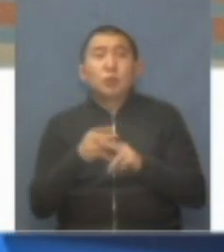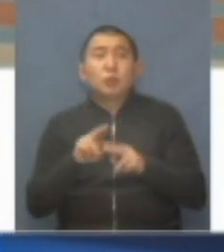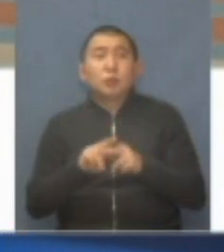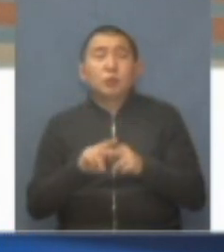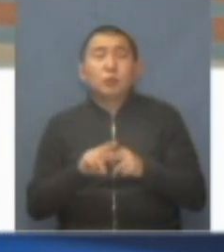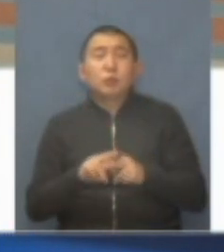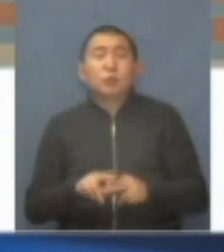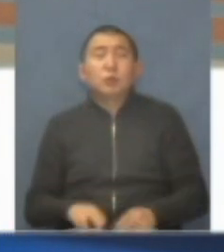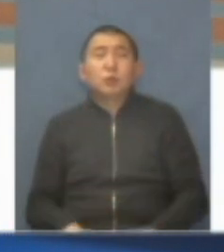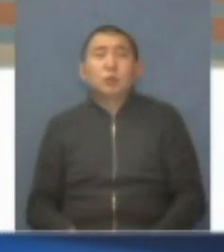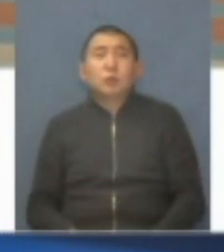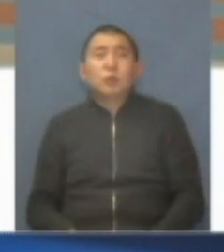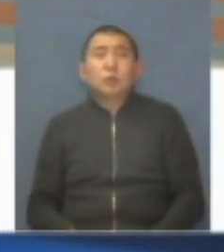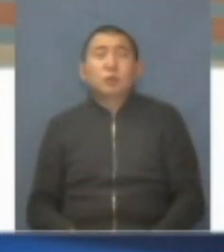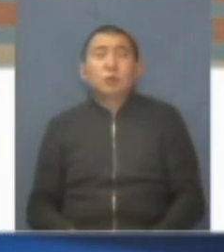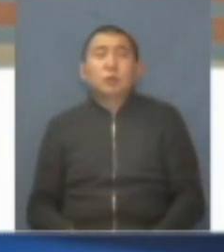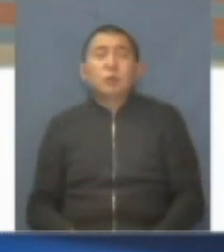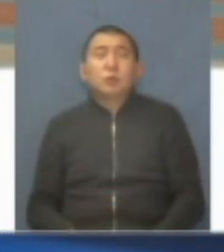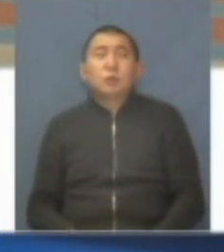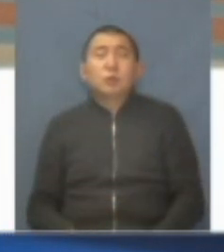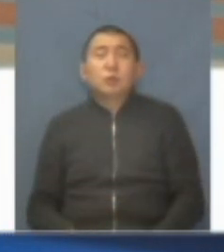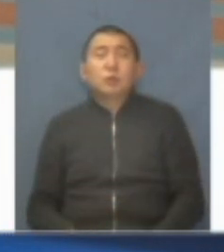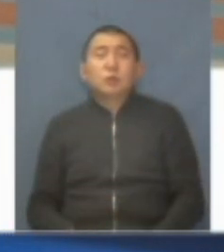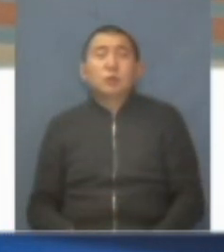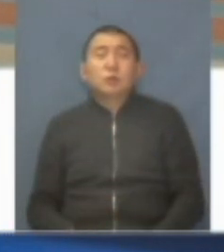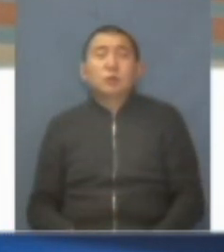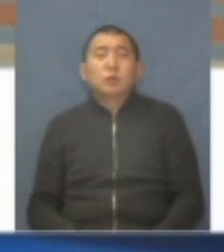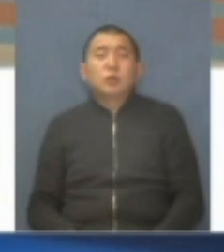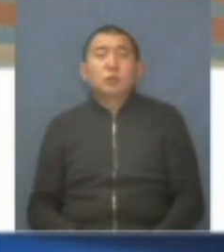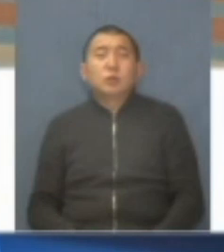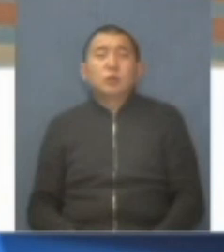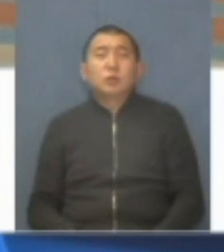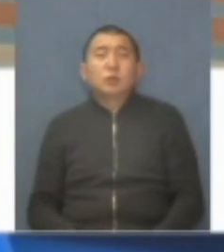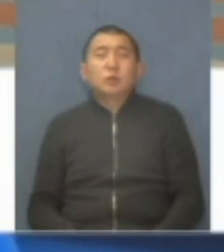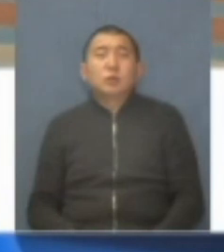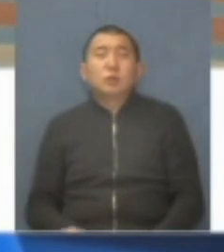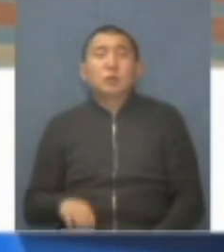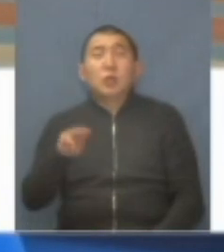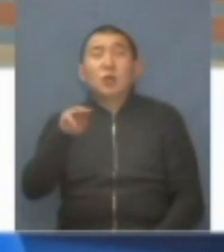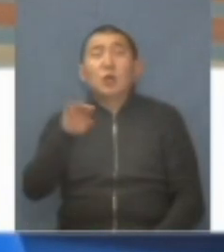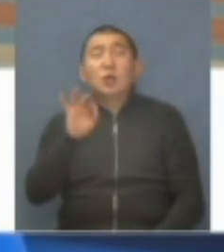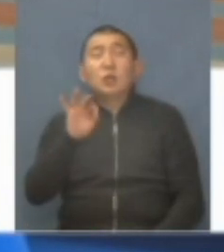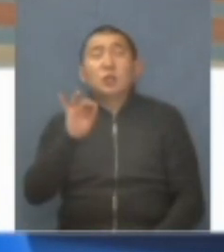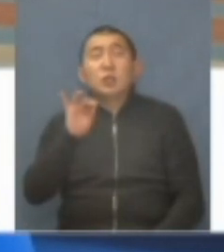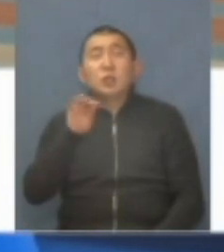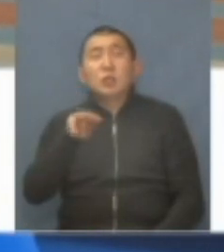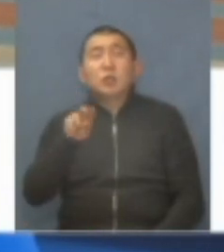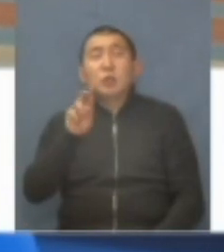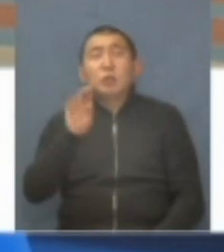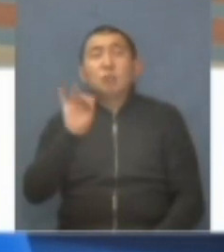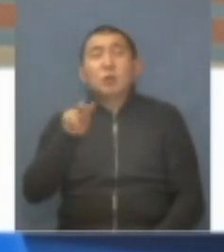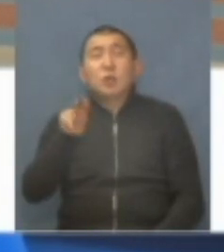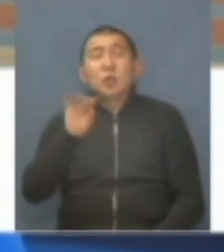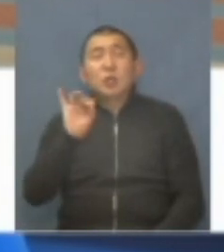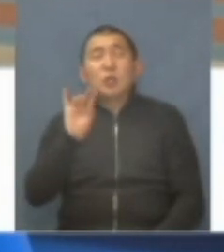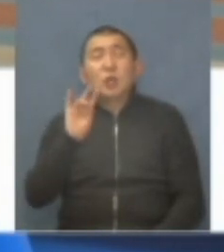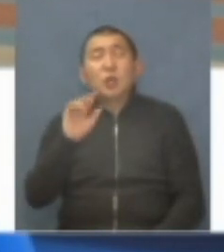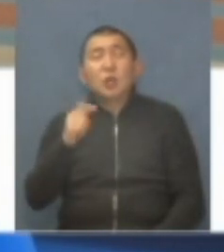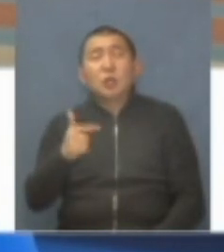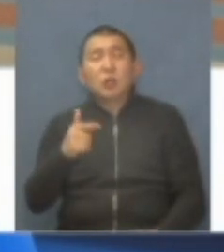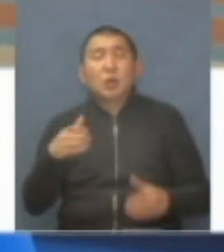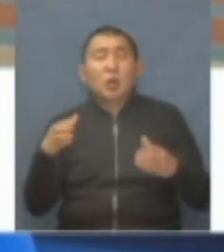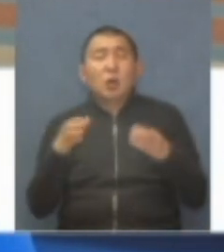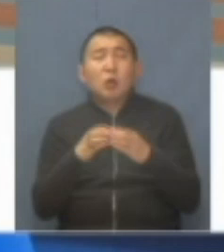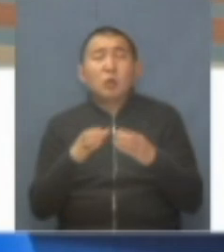как сказать сейчас по-новому, типа, может, тимбилдинг такой, построение команды. Я думаю, в этом плане